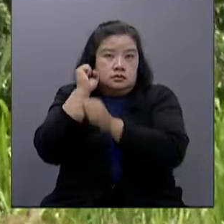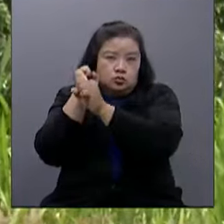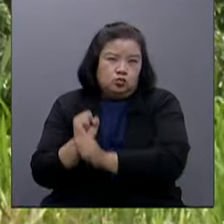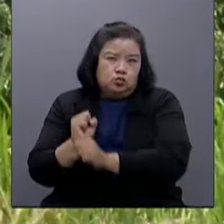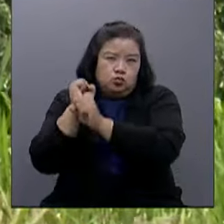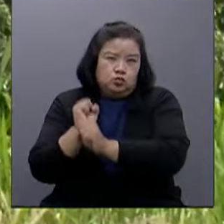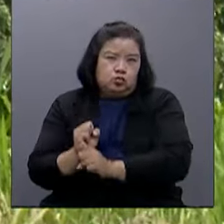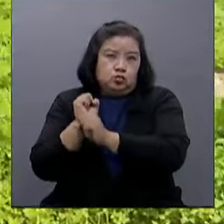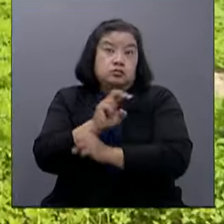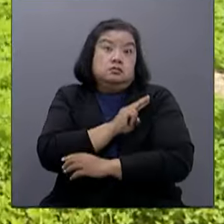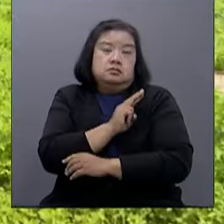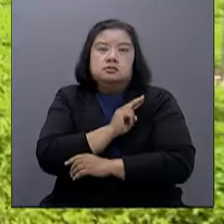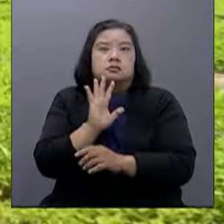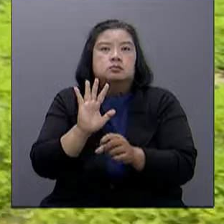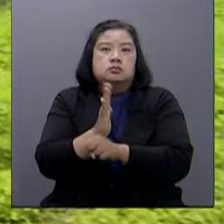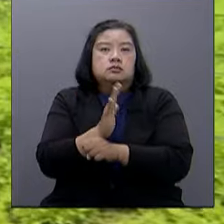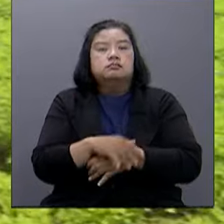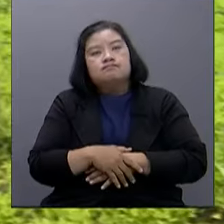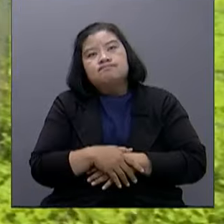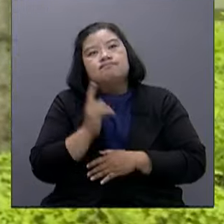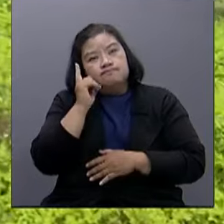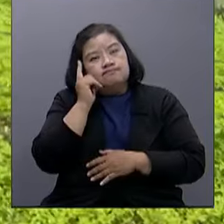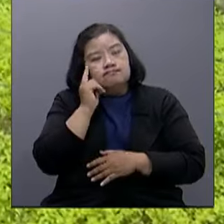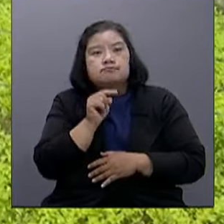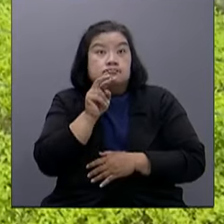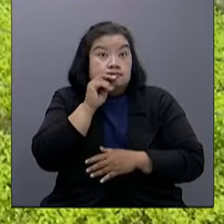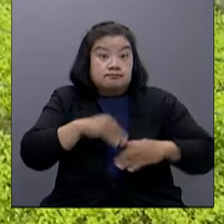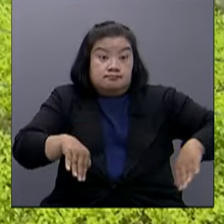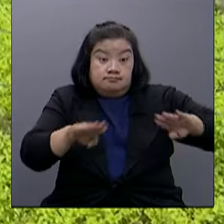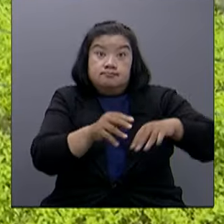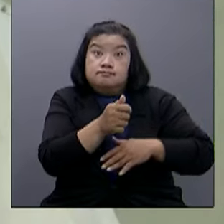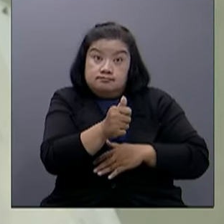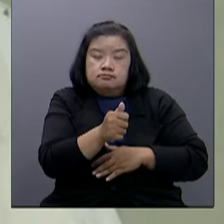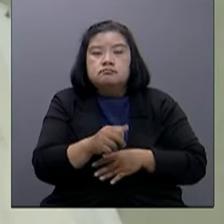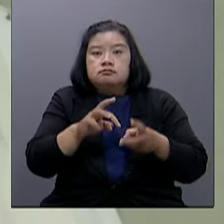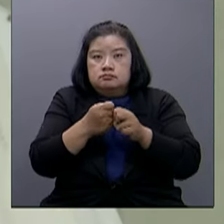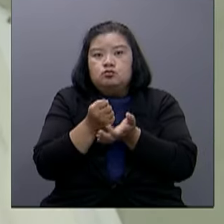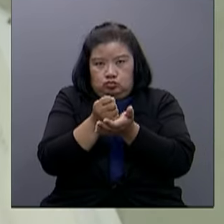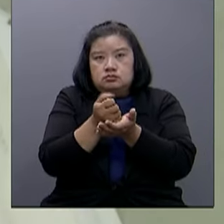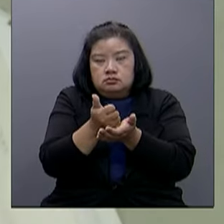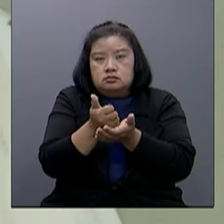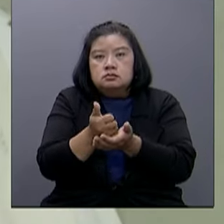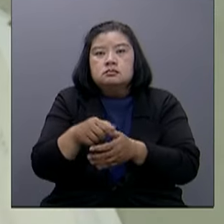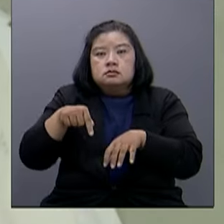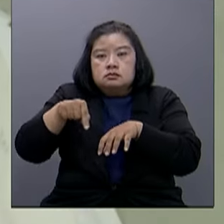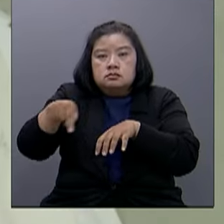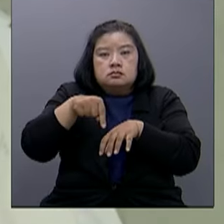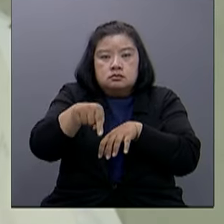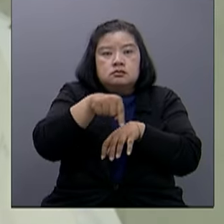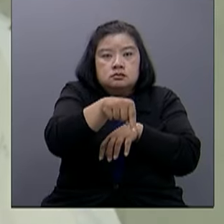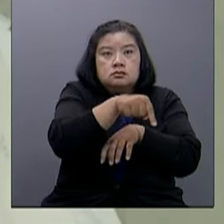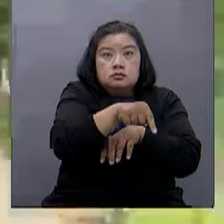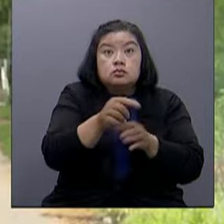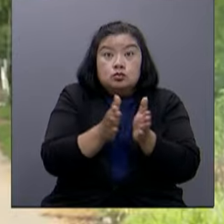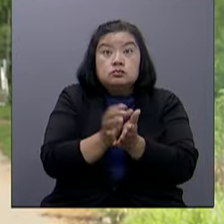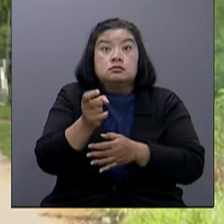พอคาดหวังว่าถ้ามีโครงการนี้ขึ้นมาก็จะแก้ปัญหาไม่ใช่แค่หมู่บ้านนี้เท่านั้นค่ะแต่ว่าจะครอบคลุมพื้นที่17หมู่บ้าน